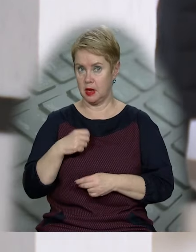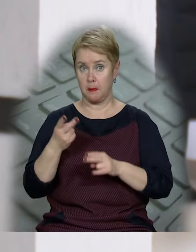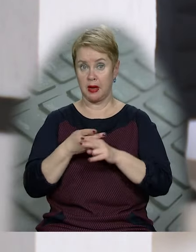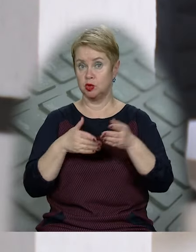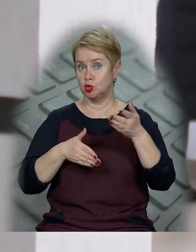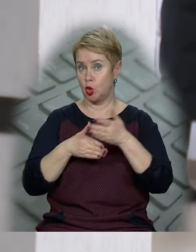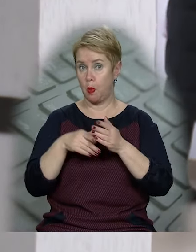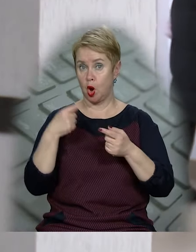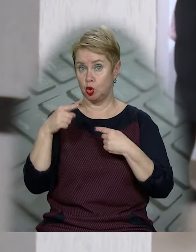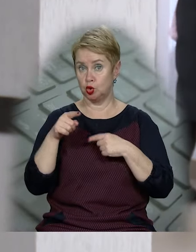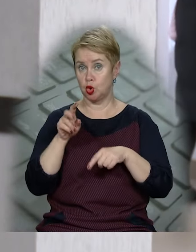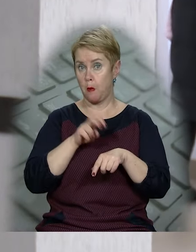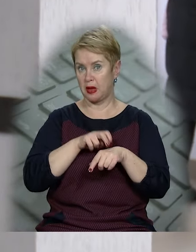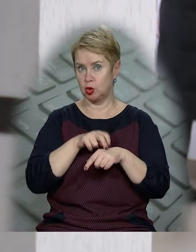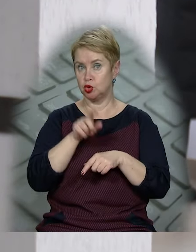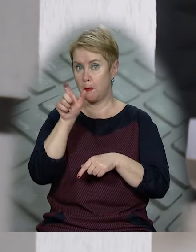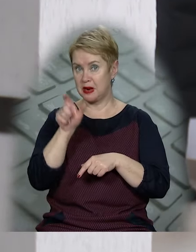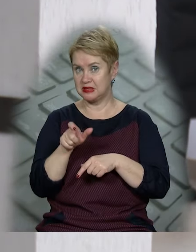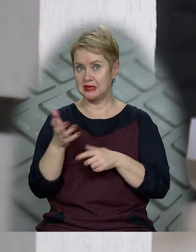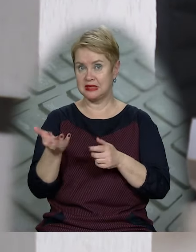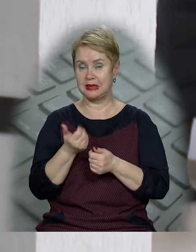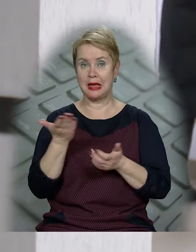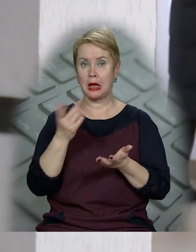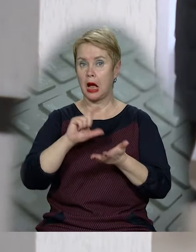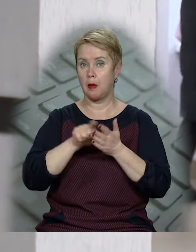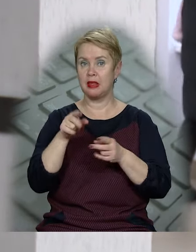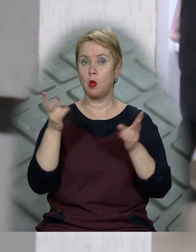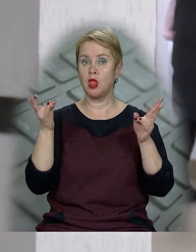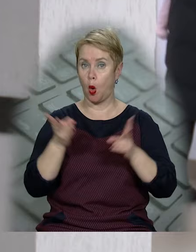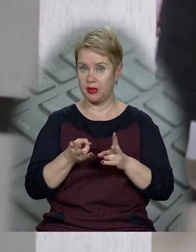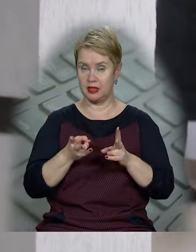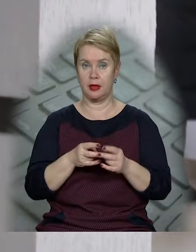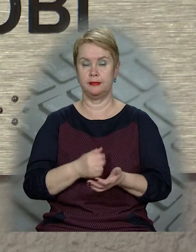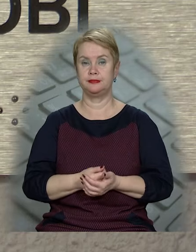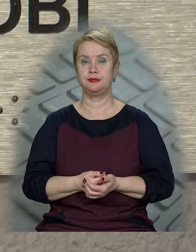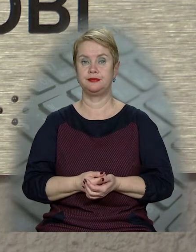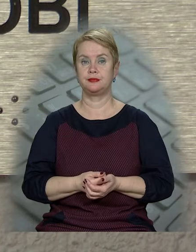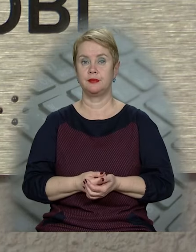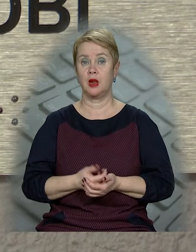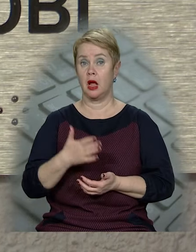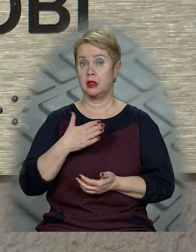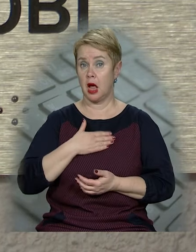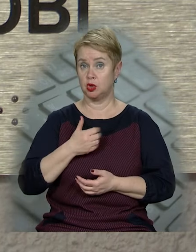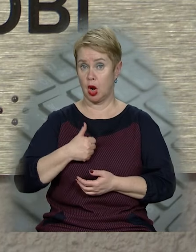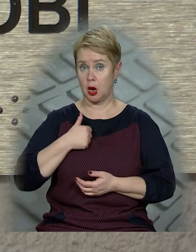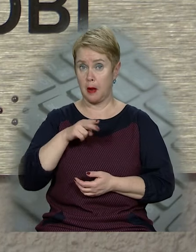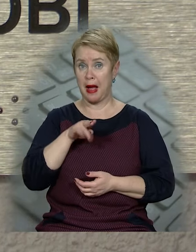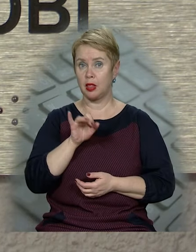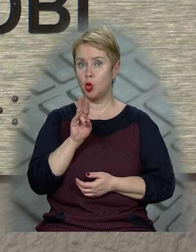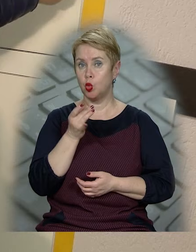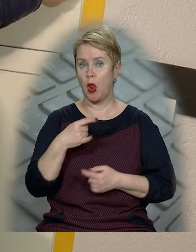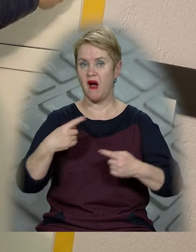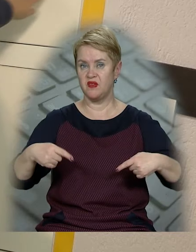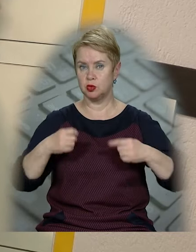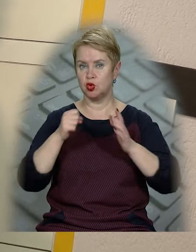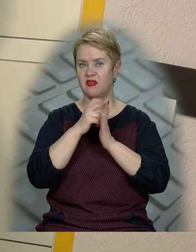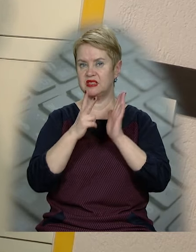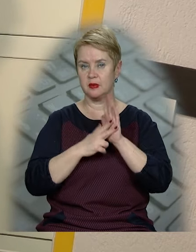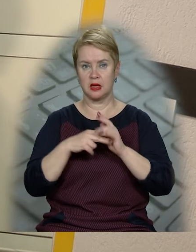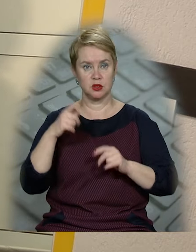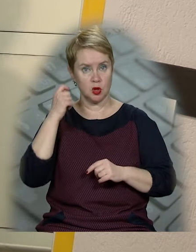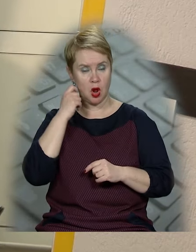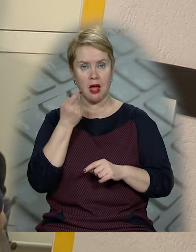допомоги іншого медичного персоналу, знайти той кабінет, який йому необхідно підійти. Наша героїня, пані Юлія, у візку вже 18